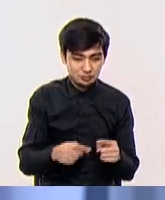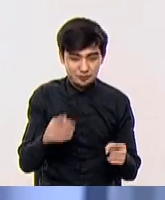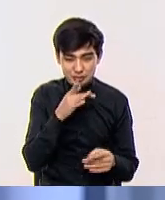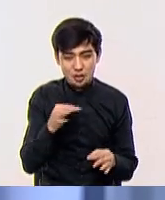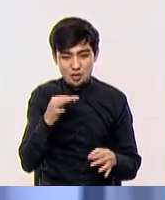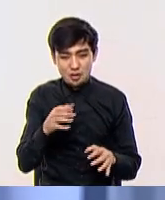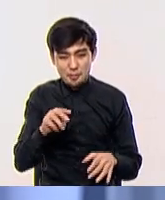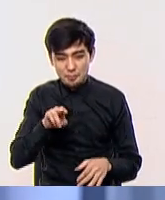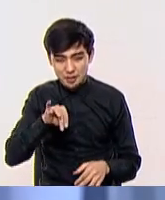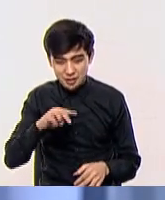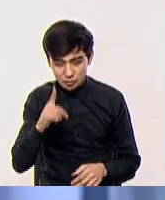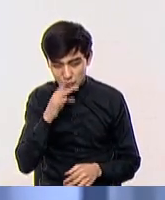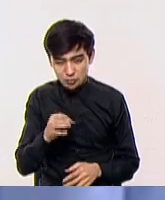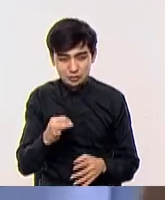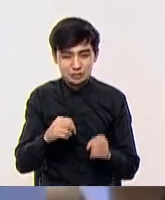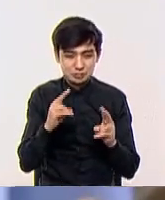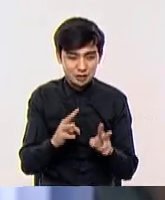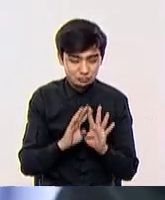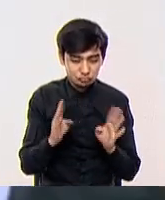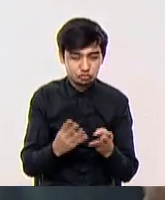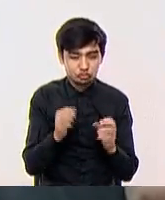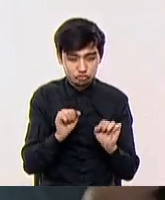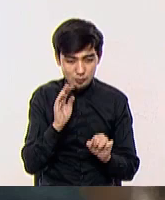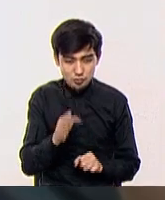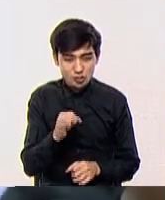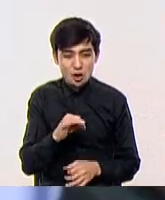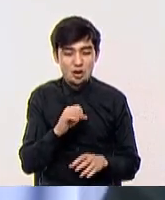предотвращения пыления и защитные лесополосы, но жители не верят и